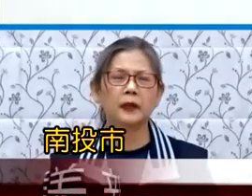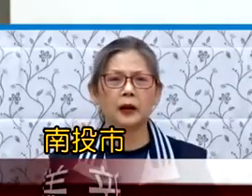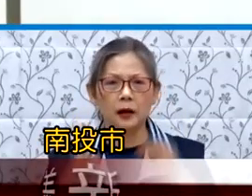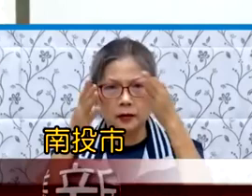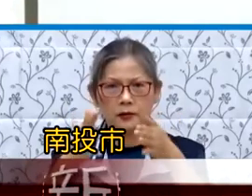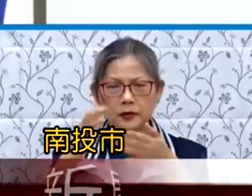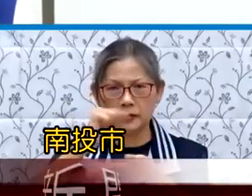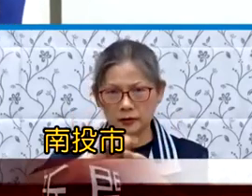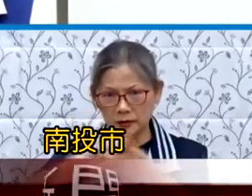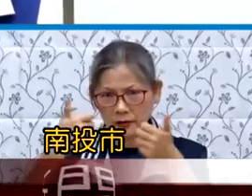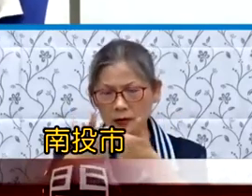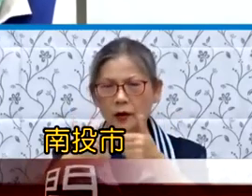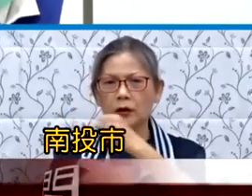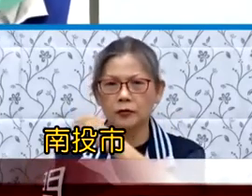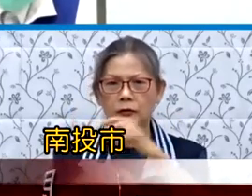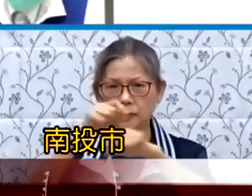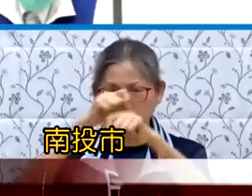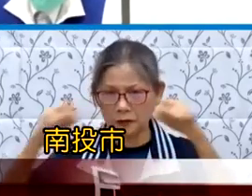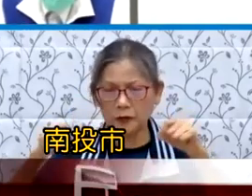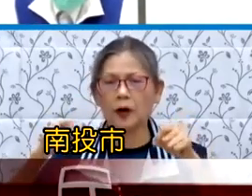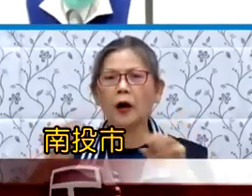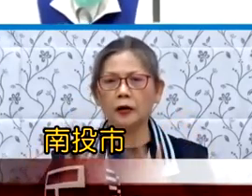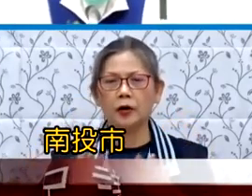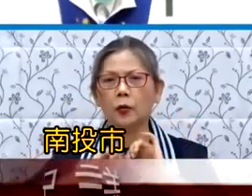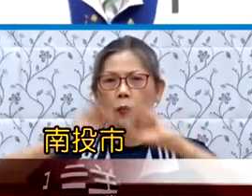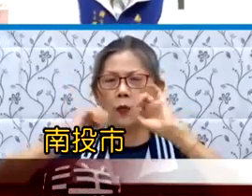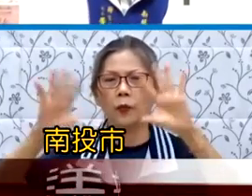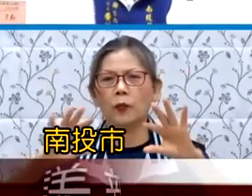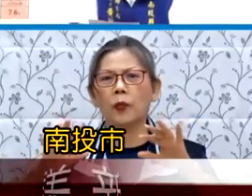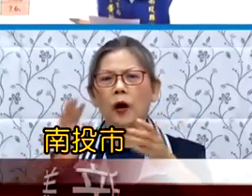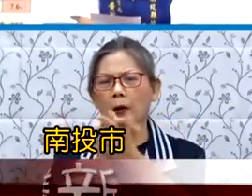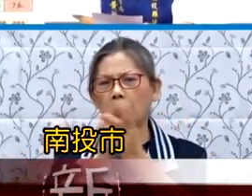位立即做出防疫规划，也请民众协助配合，共同